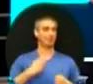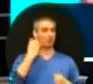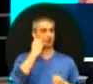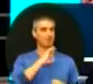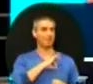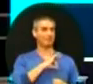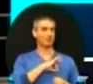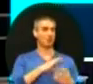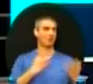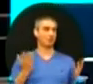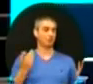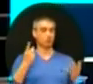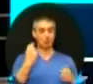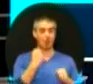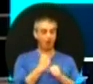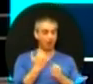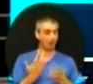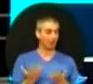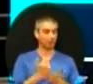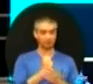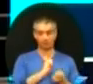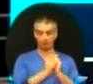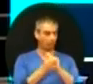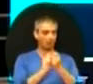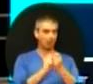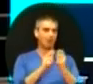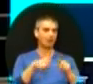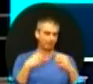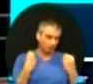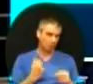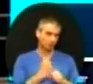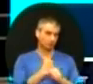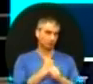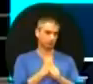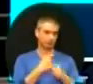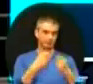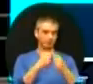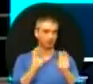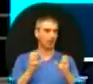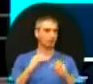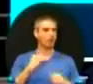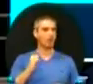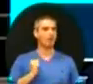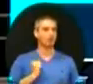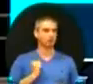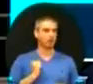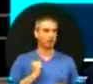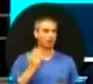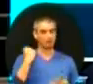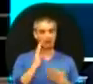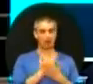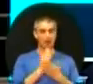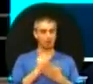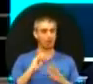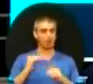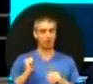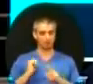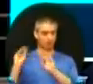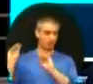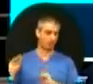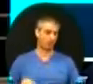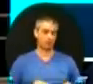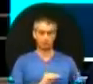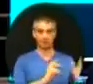אביגדור ליברמן. הוא עשה פליק פלק, אבל לפעמים טוב שעושים פליק פלק. בעניין גלי צהל אני מדבר. הייתה החלטה שגלי צהל תהיה